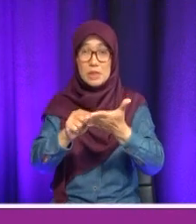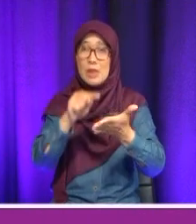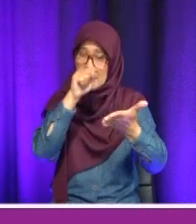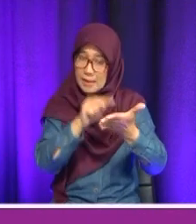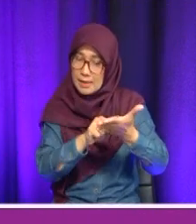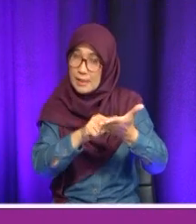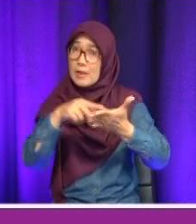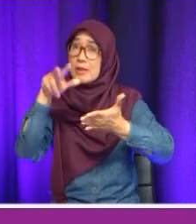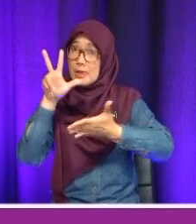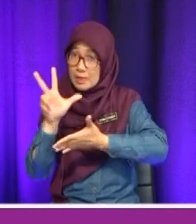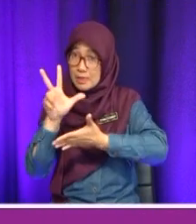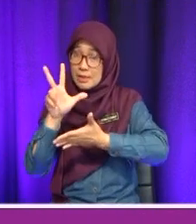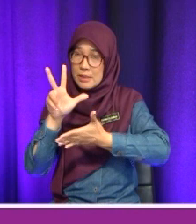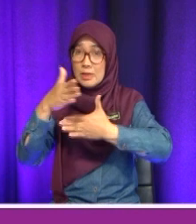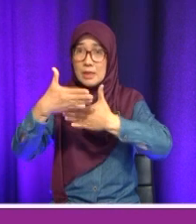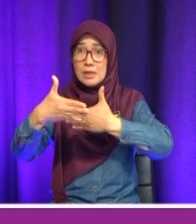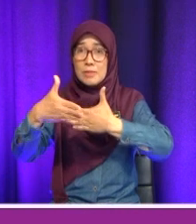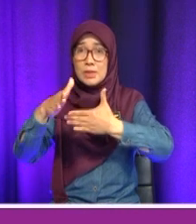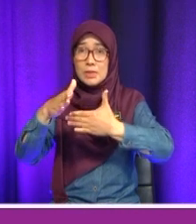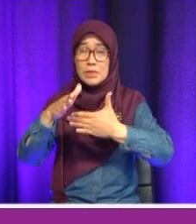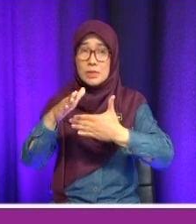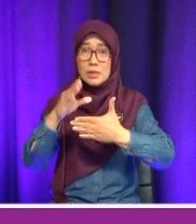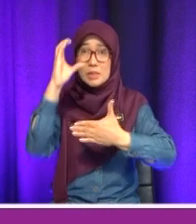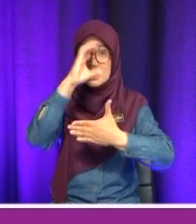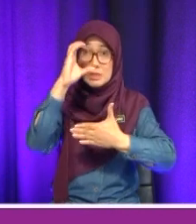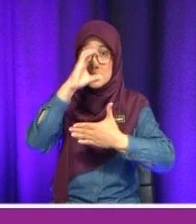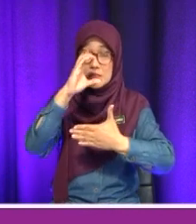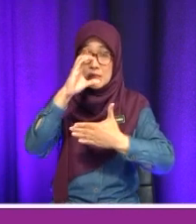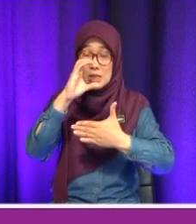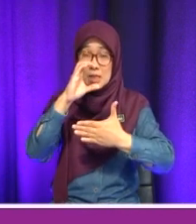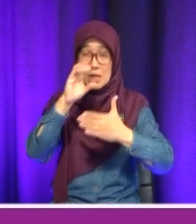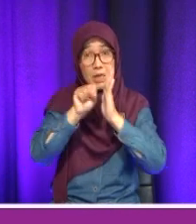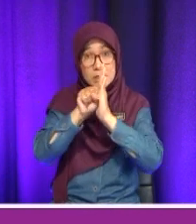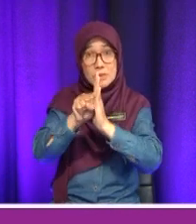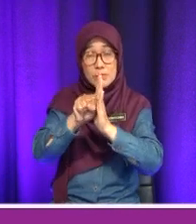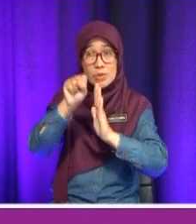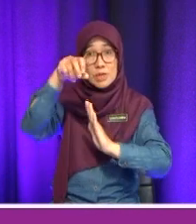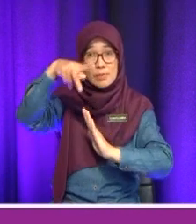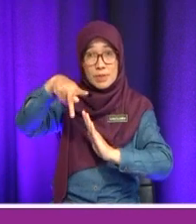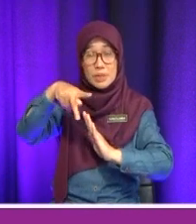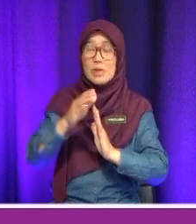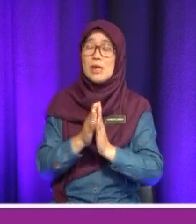3 orang pertama cari simbol P yaitu shift